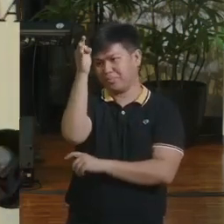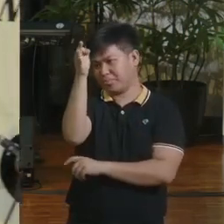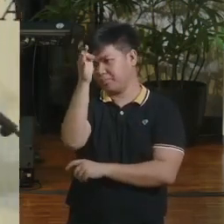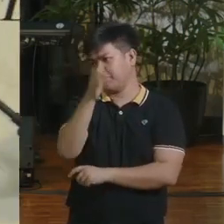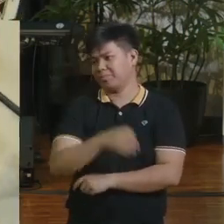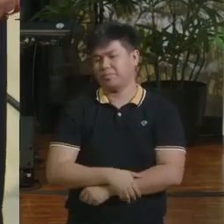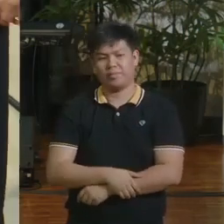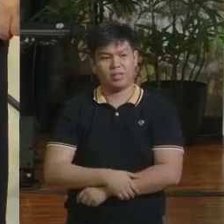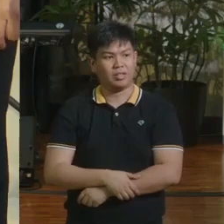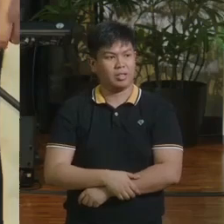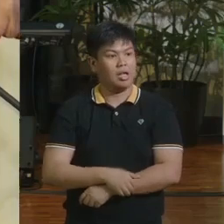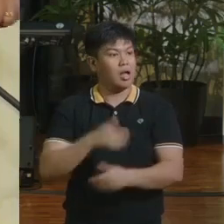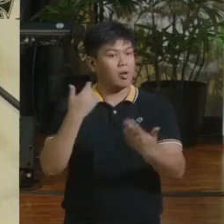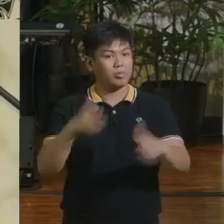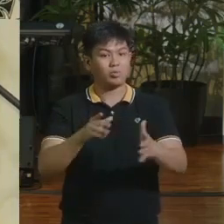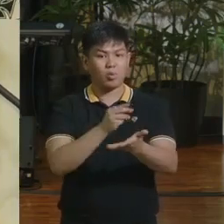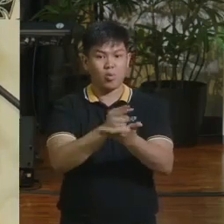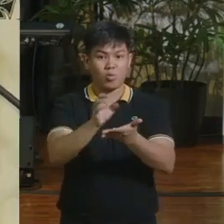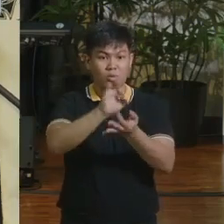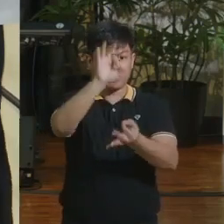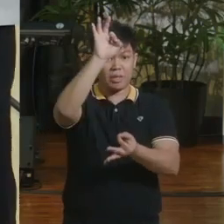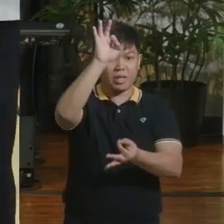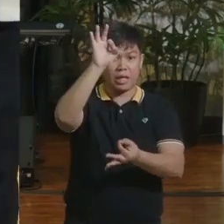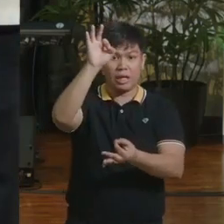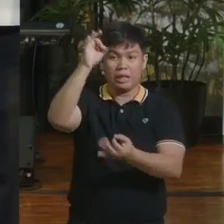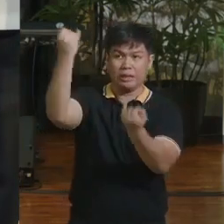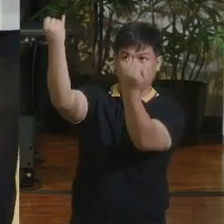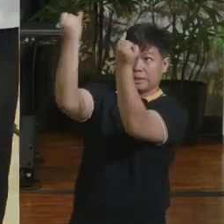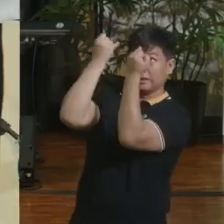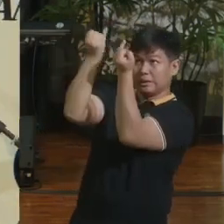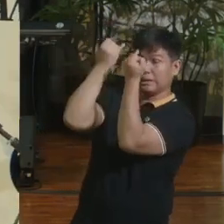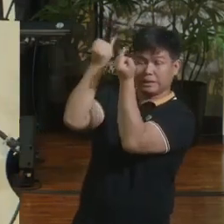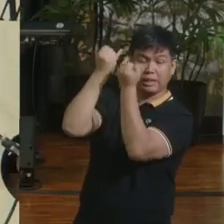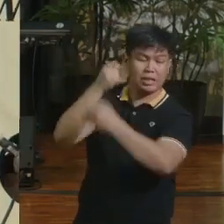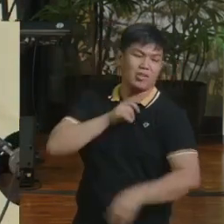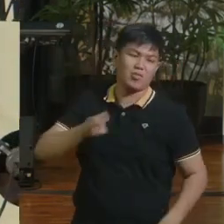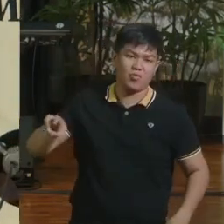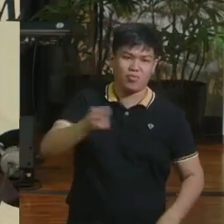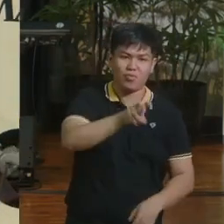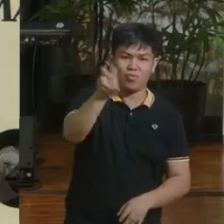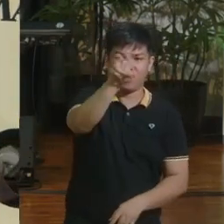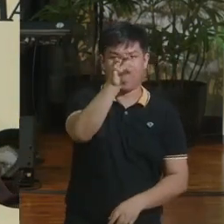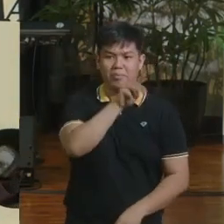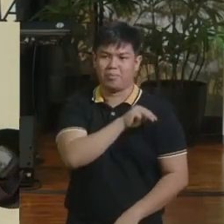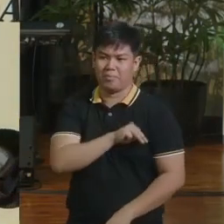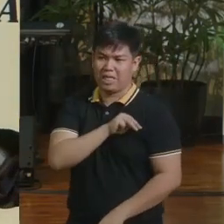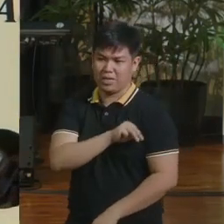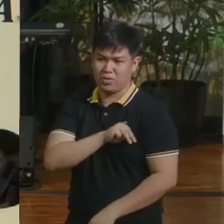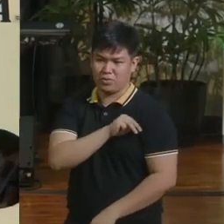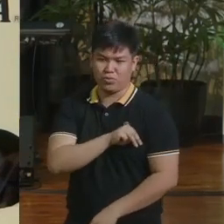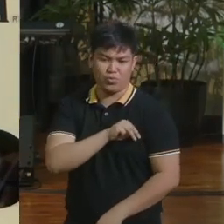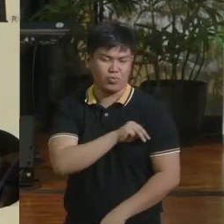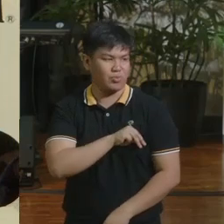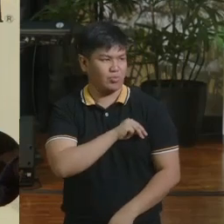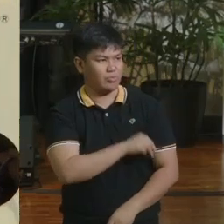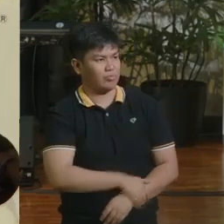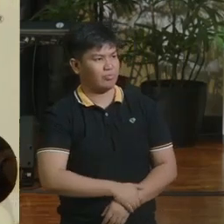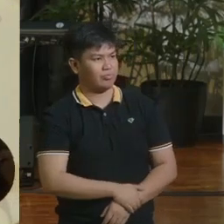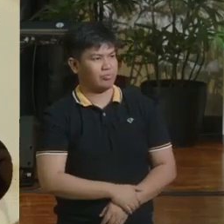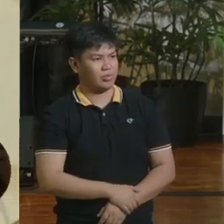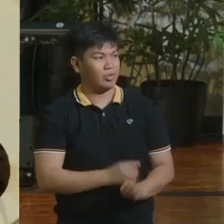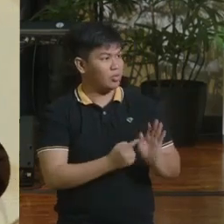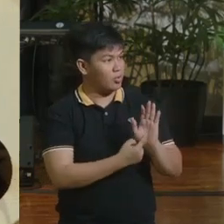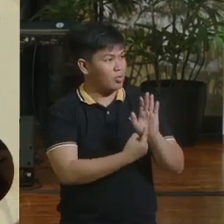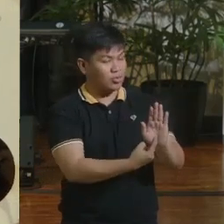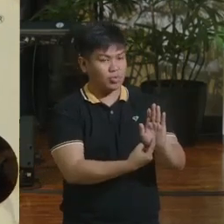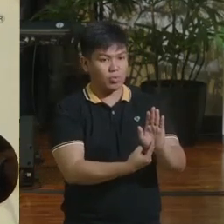ay pinadala ng Espiritu Santo to launch the first missionary journey. So yun po ang timeline.